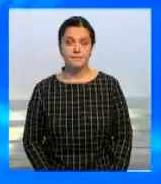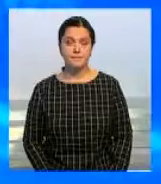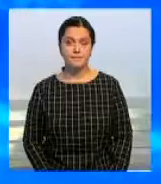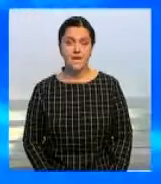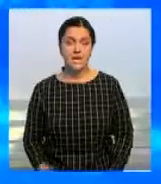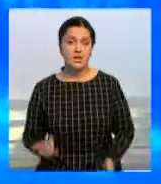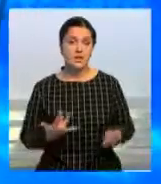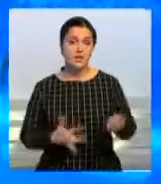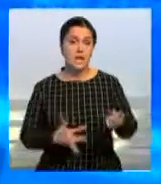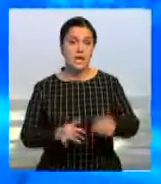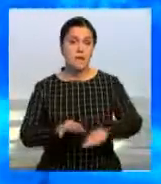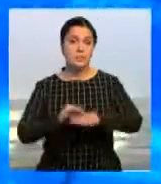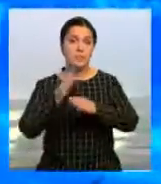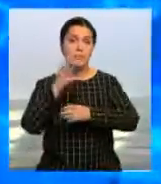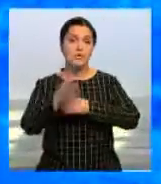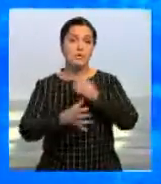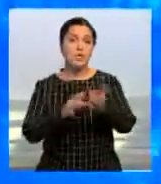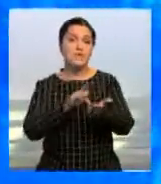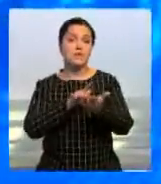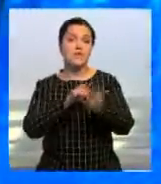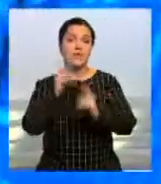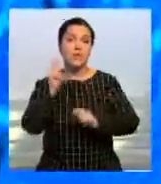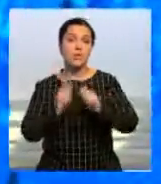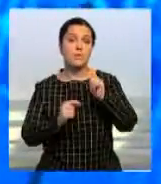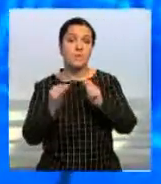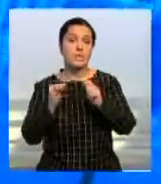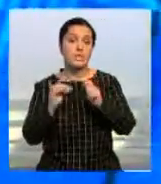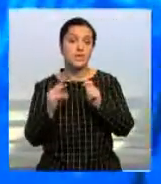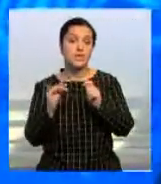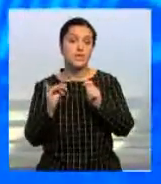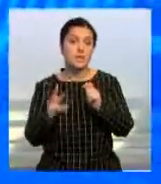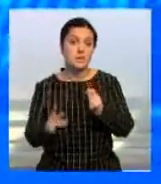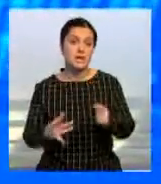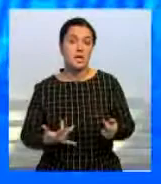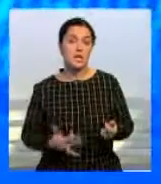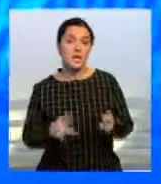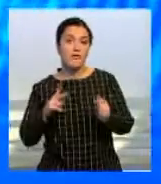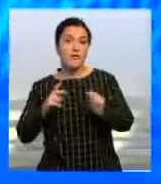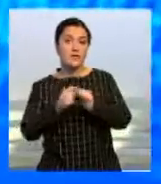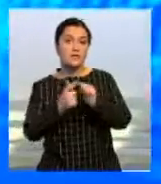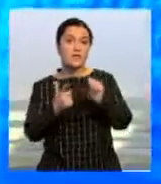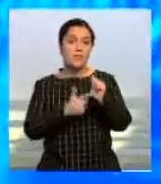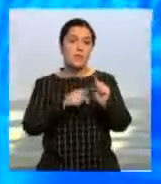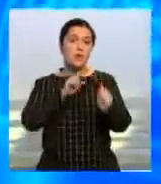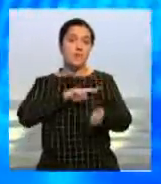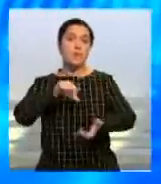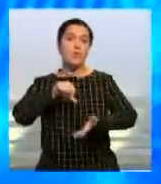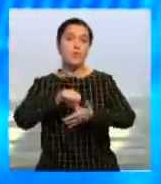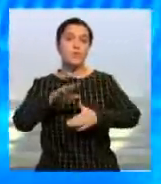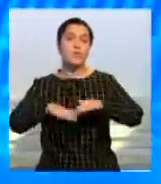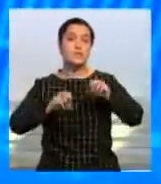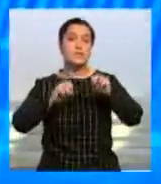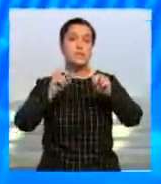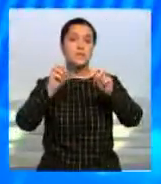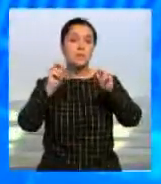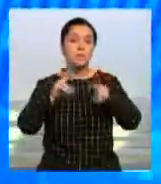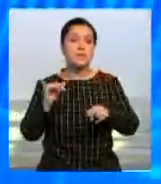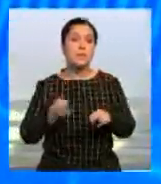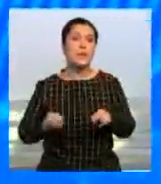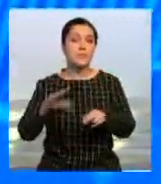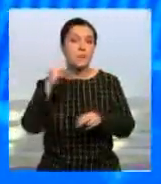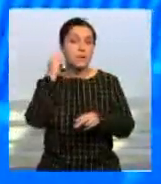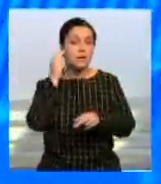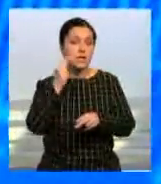В эти минуты в Таразе проходит международный туристский форум «Эйчин Тараз 2017. В его работе принимают участие эксперты из Европы,